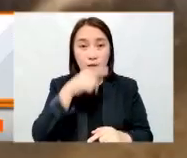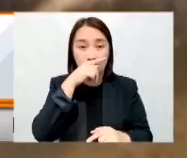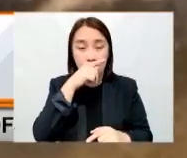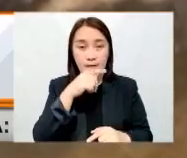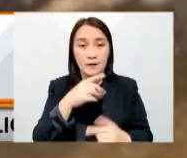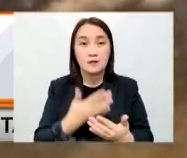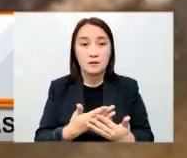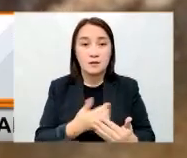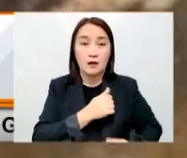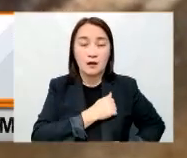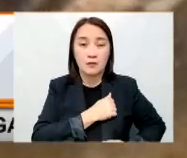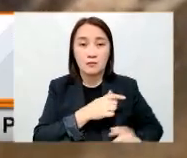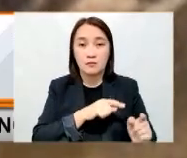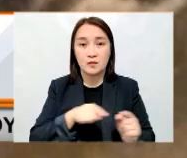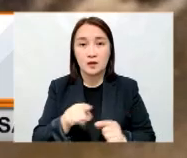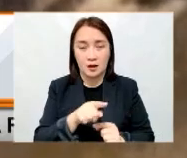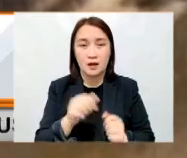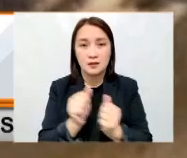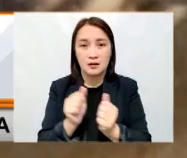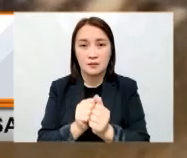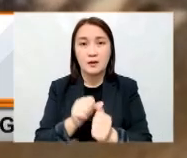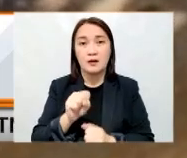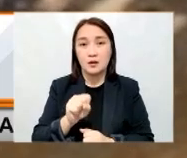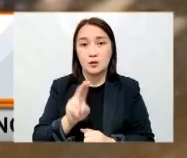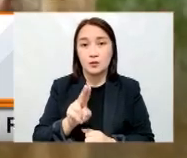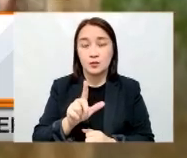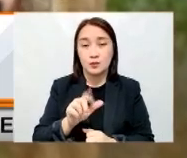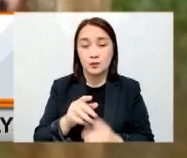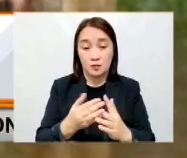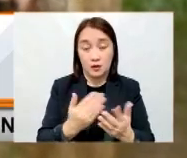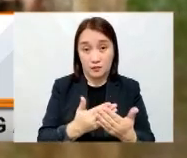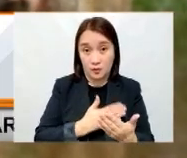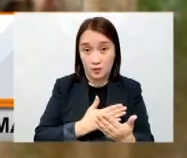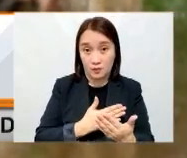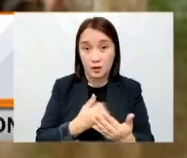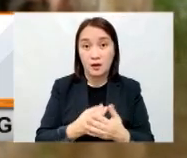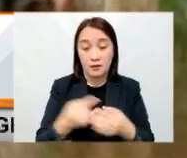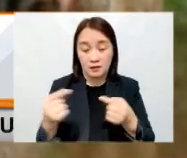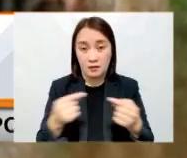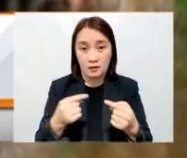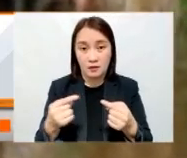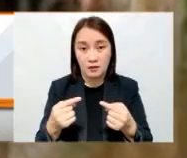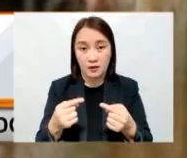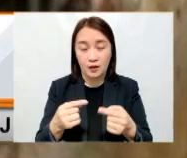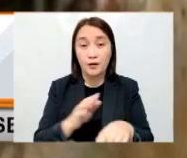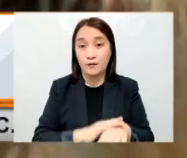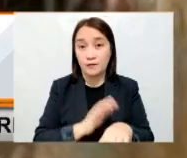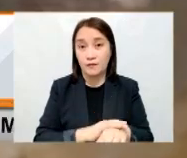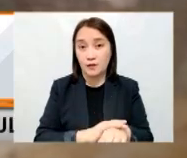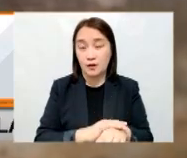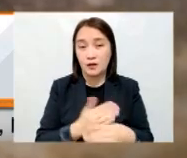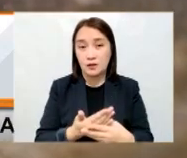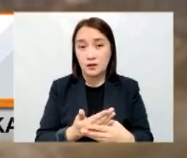Region kung saan kabilang ang Sulu. Bago pa man ang nangyaring bakbakan, naka-full alert status na ang Bangsamoro Police dahil sa sunod-sunod na